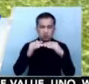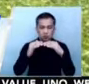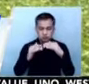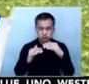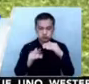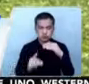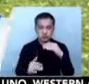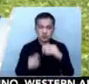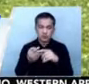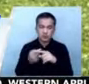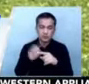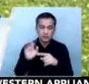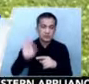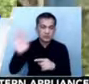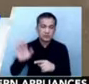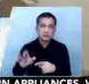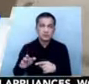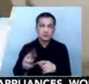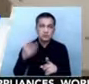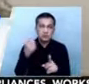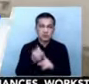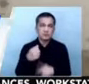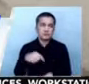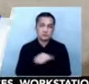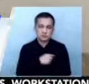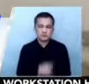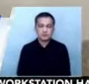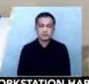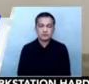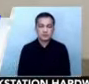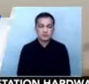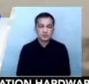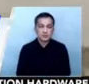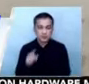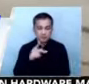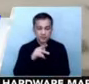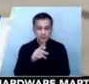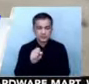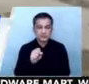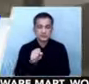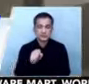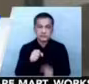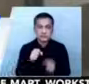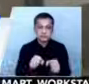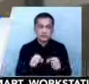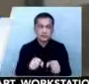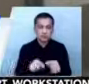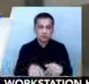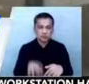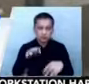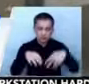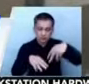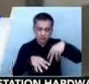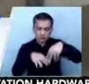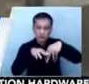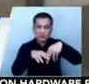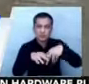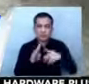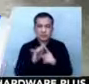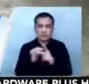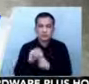kanila baka maapektuhan kami umapaw na rin ang pias Creek na nagpabaha hanggang binti sa barangay anolid ng Mangaldan